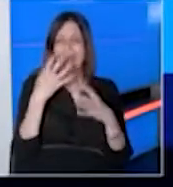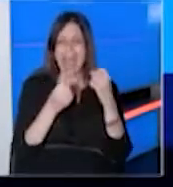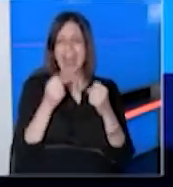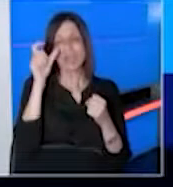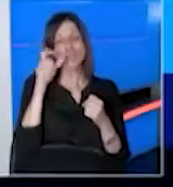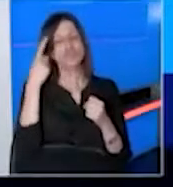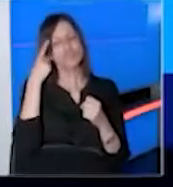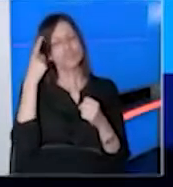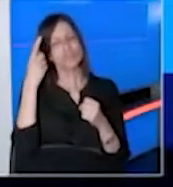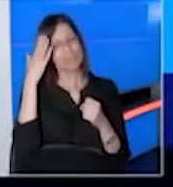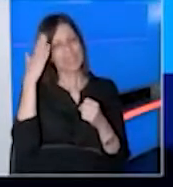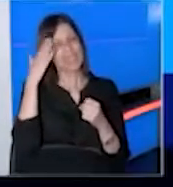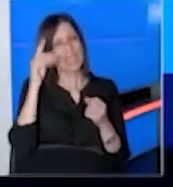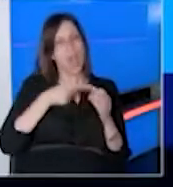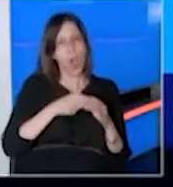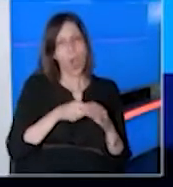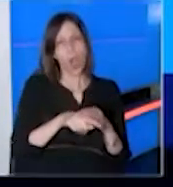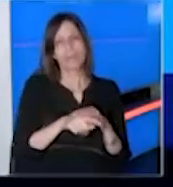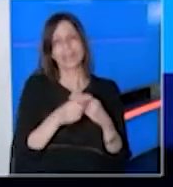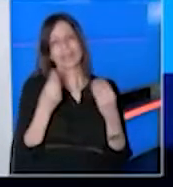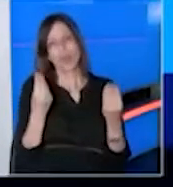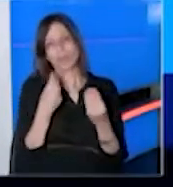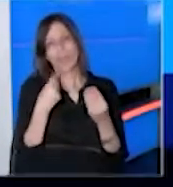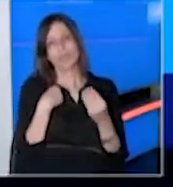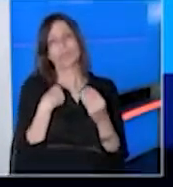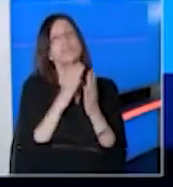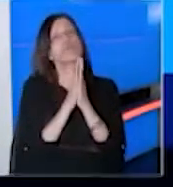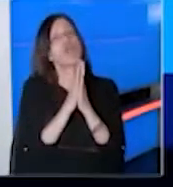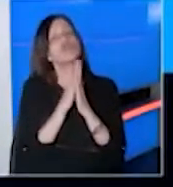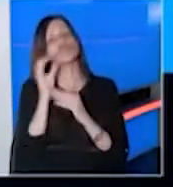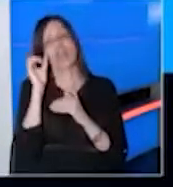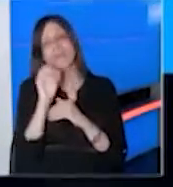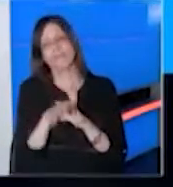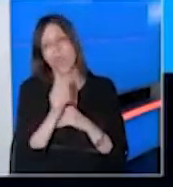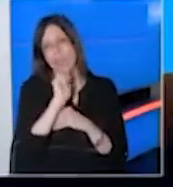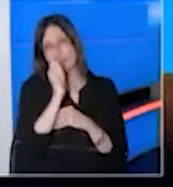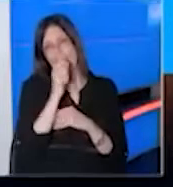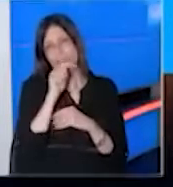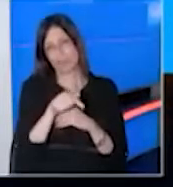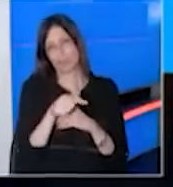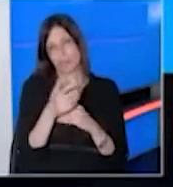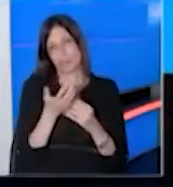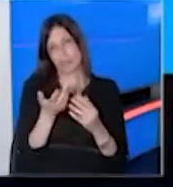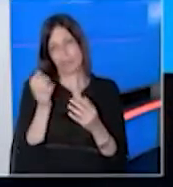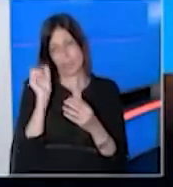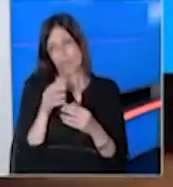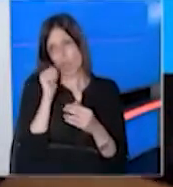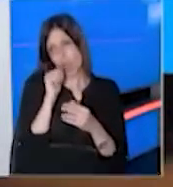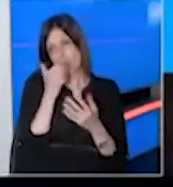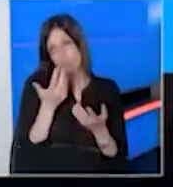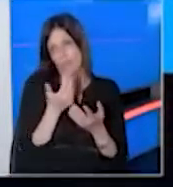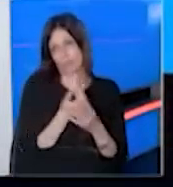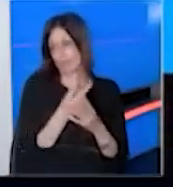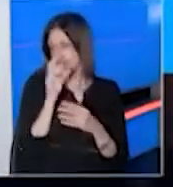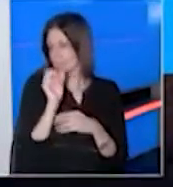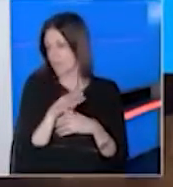מכיר לעומק את המטריה. התחננתי על נפשי לבוא ולהתראיין. דיינו, ישר אמור, הלוואי תבוא, תבוא כל יום. אתה תשכן לנו הכניסך